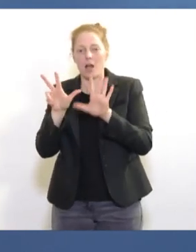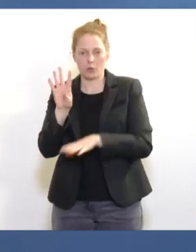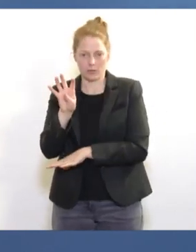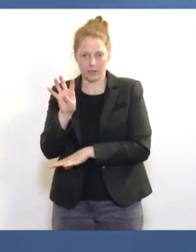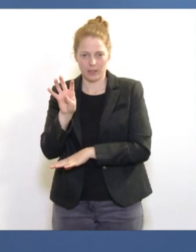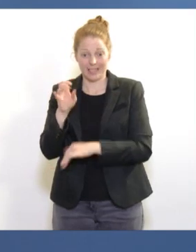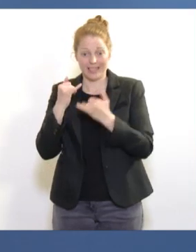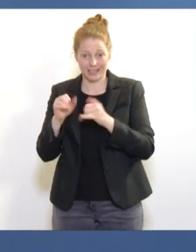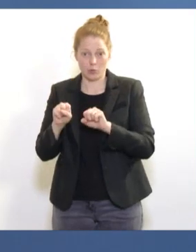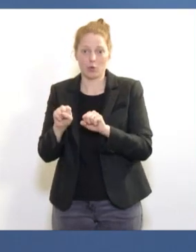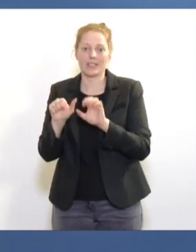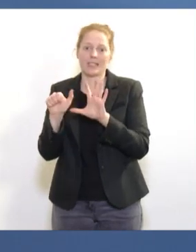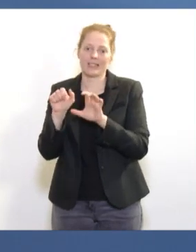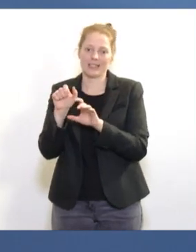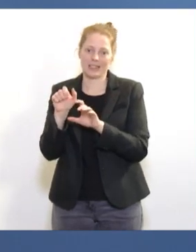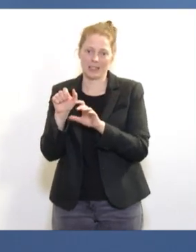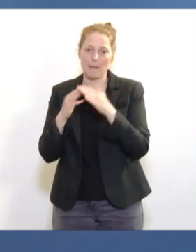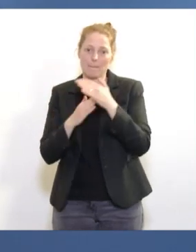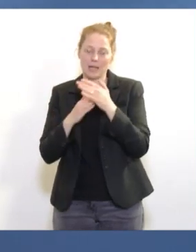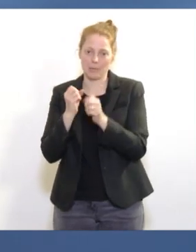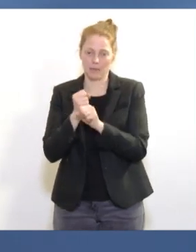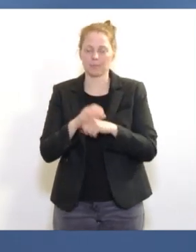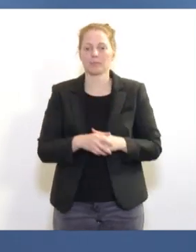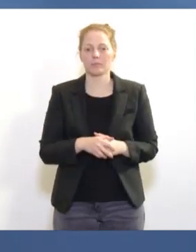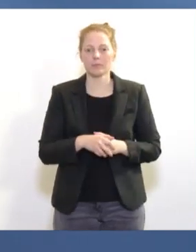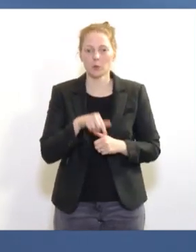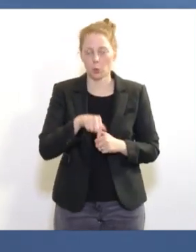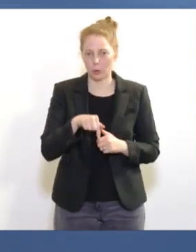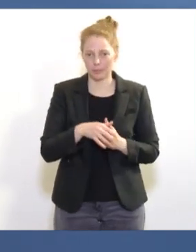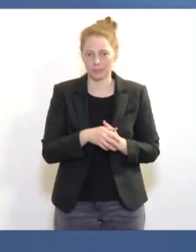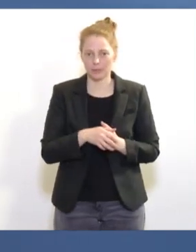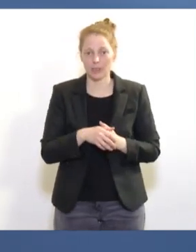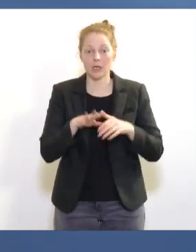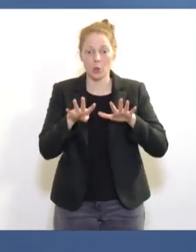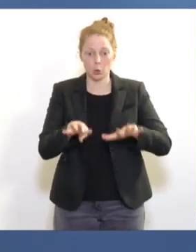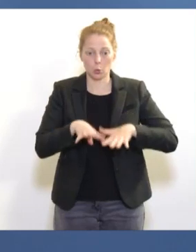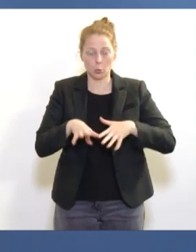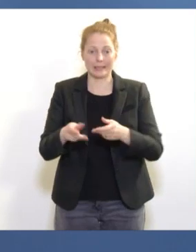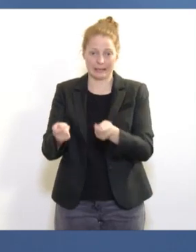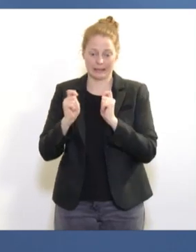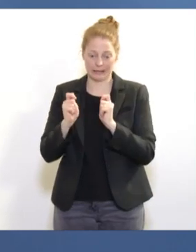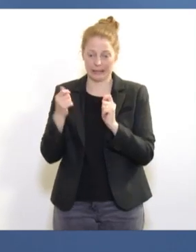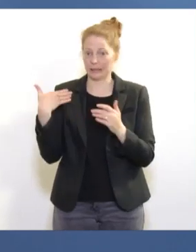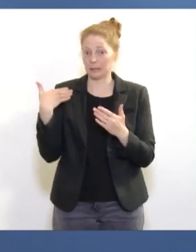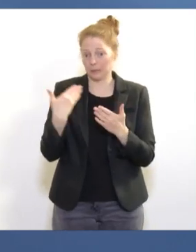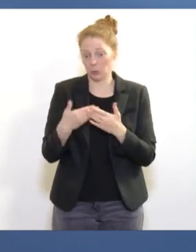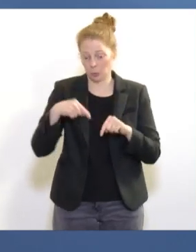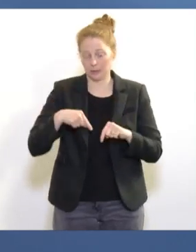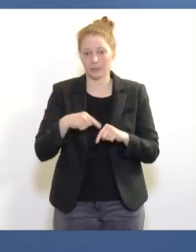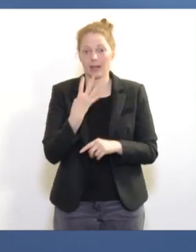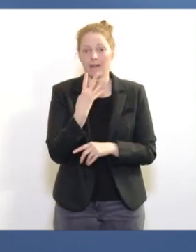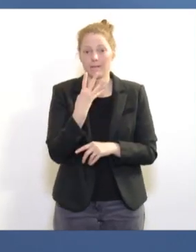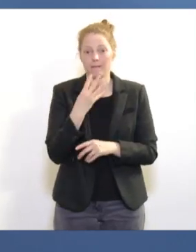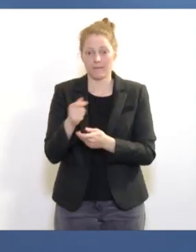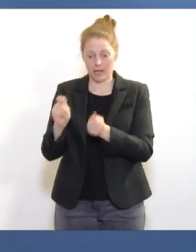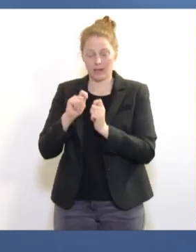kann abgesetzt gehen. Auf den Tag von heute hatten wir genau 19 Demanden. 4 von denen Demanden